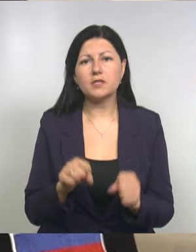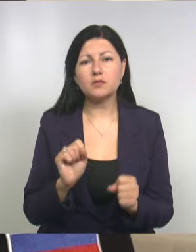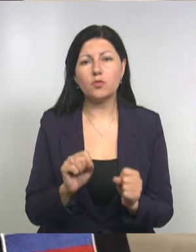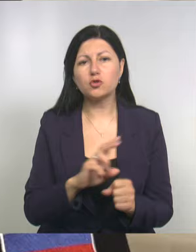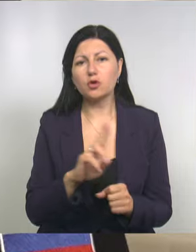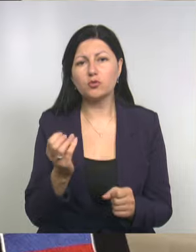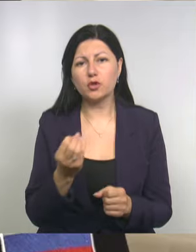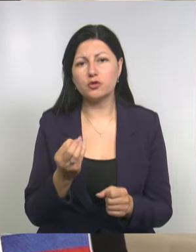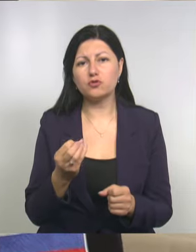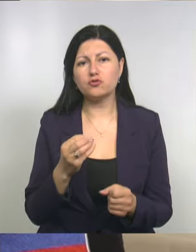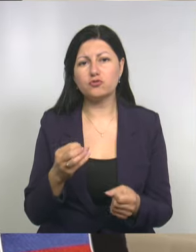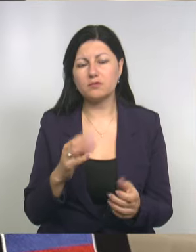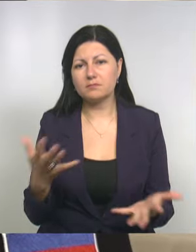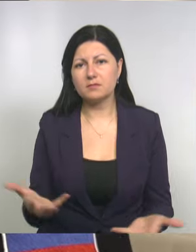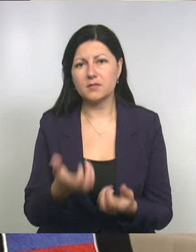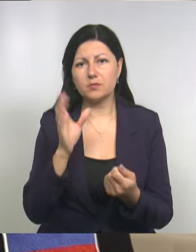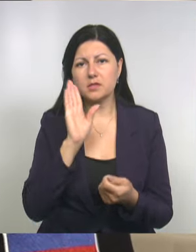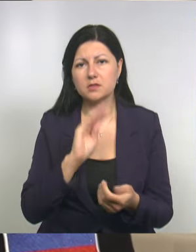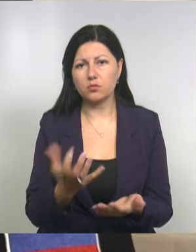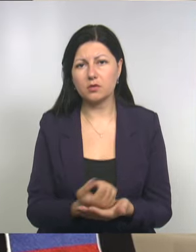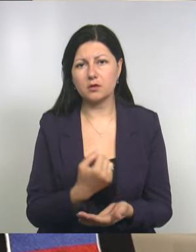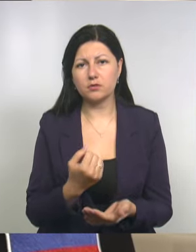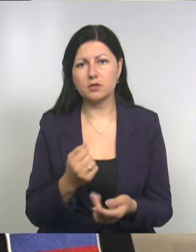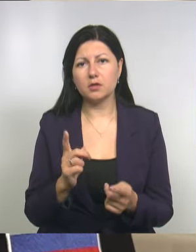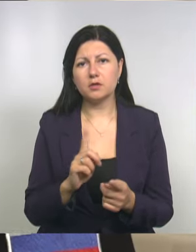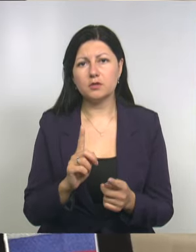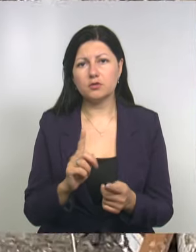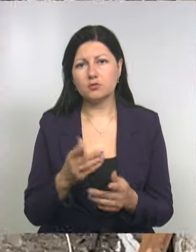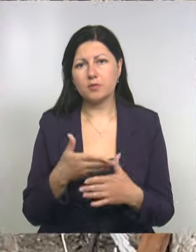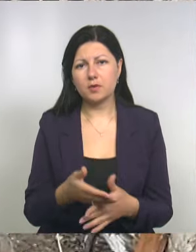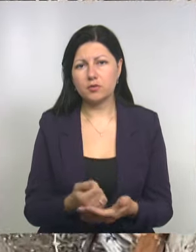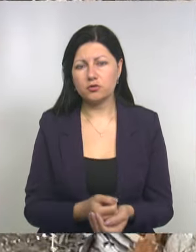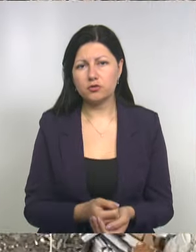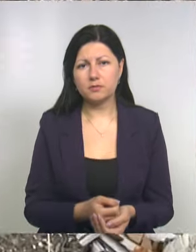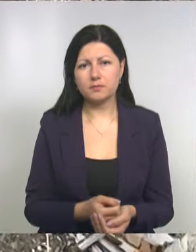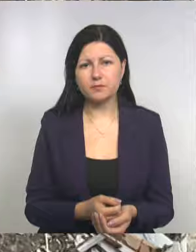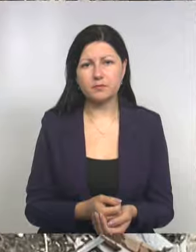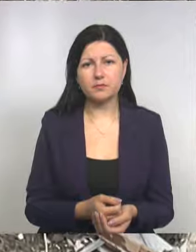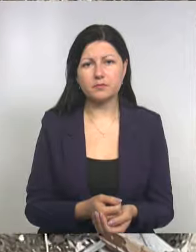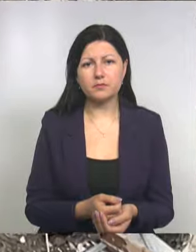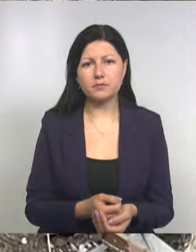возможно, кто-то еще был под завалами, чтобы растянуть и достать,